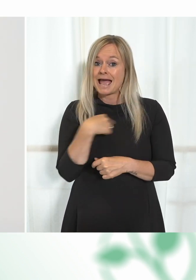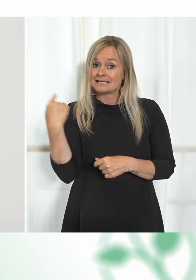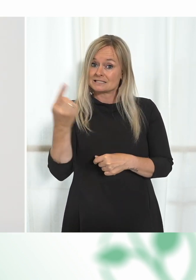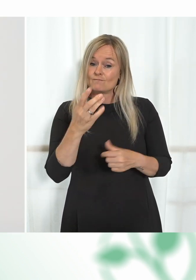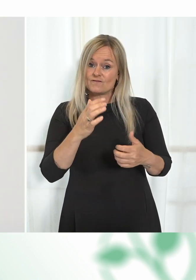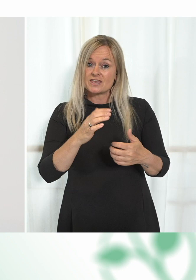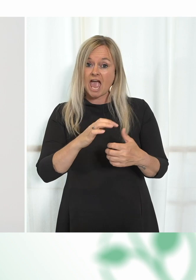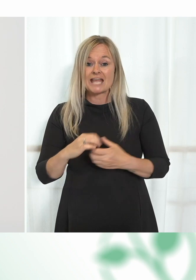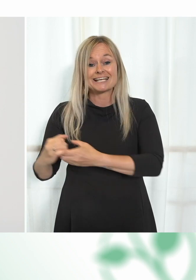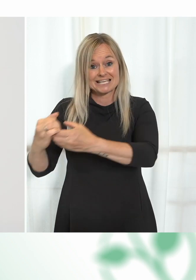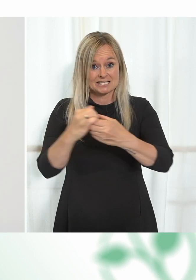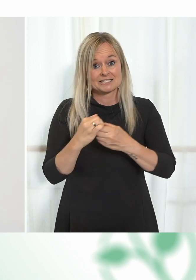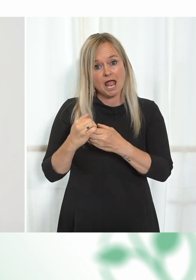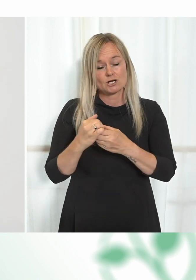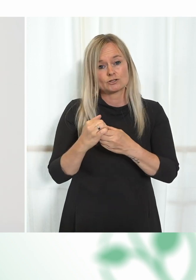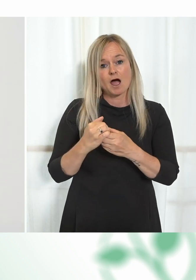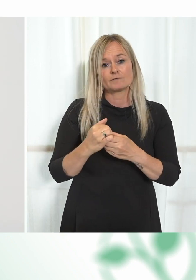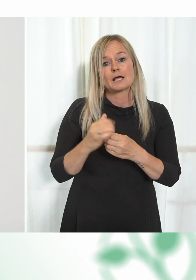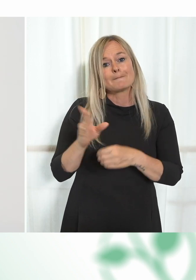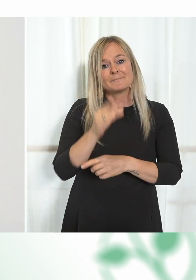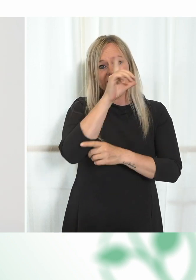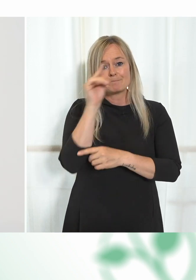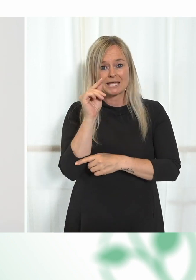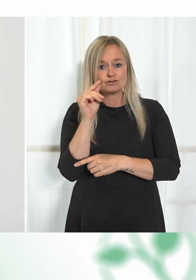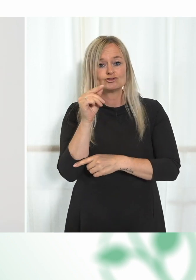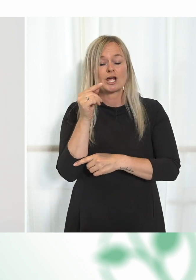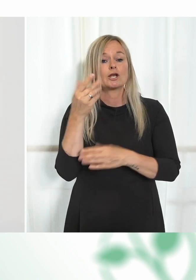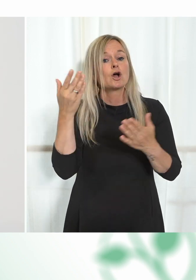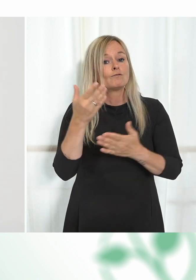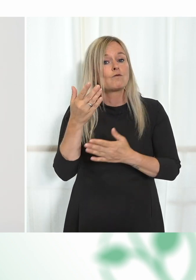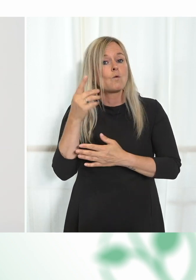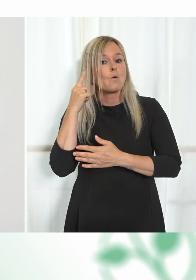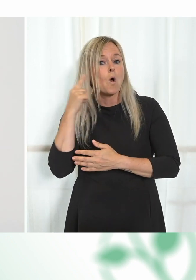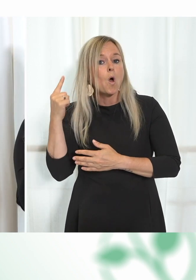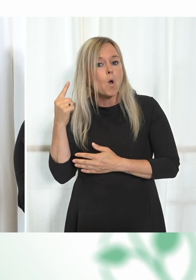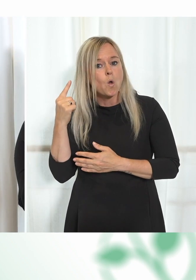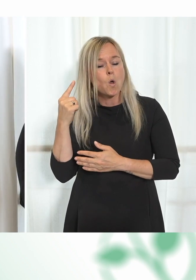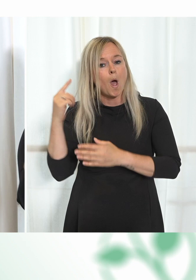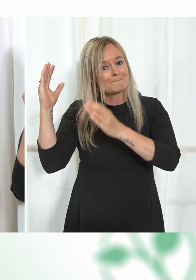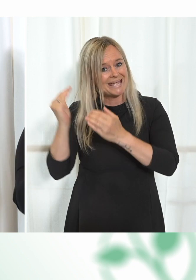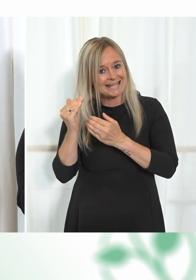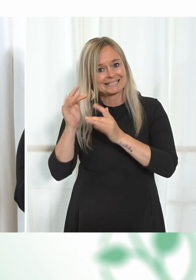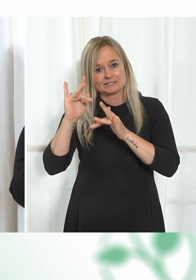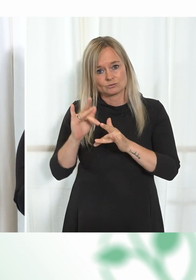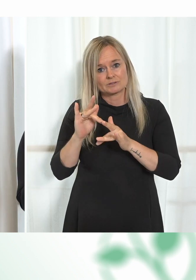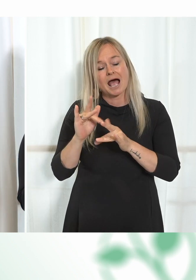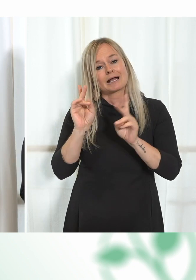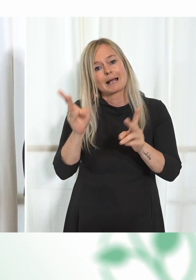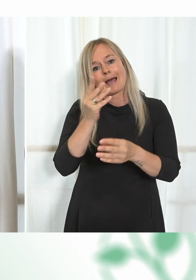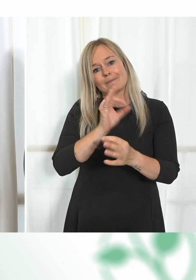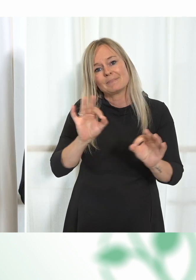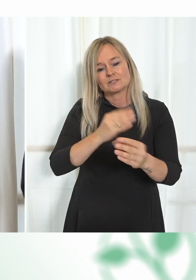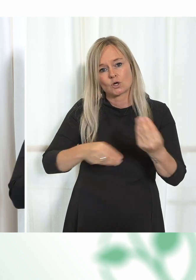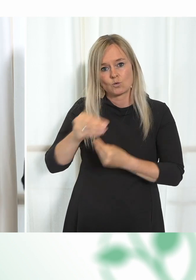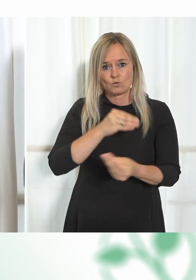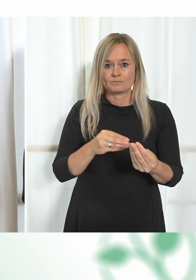einer Hörbehinderung in den Unternehmen auch dann besser umgehen können, sie auch besser inkludieren können? Ja, wichtig ist auch,